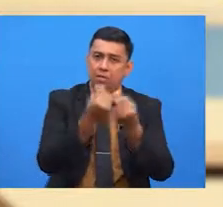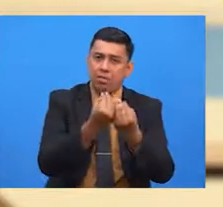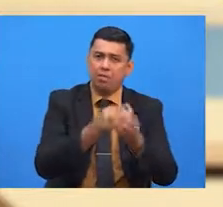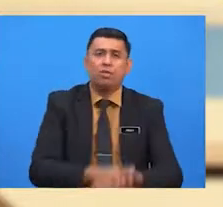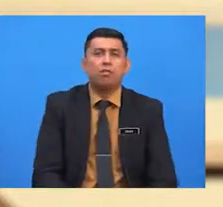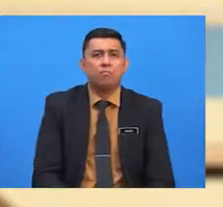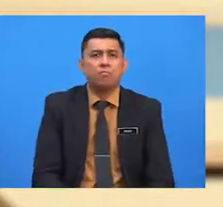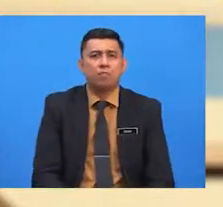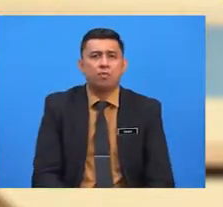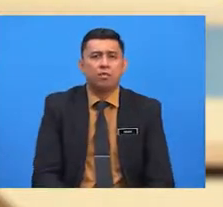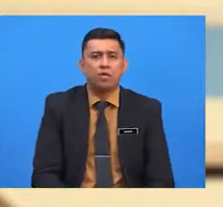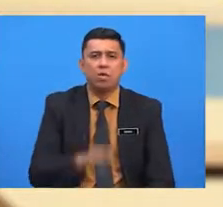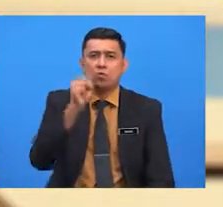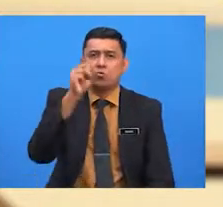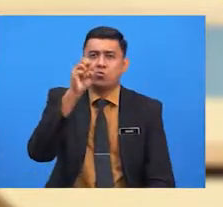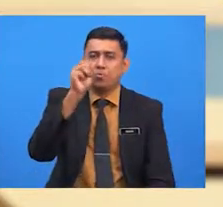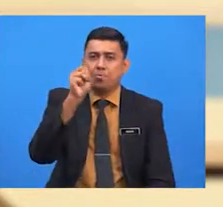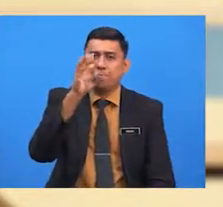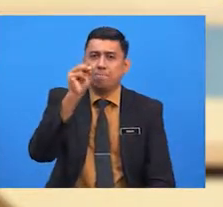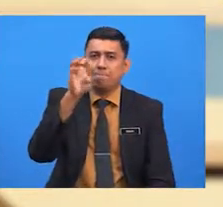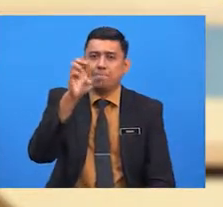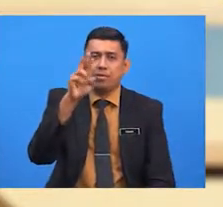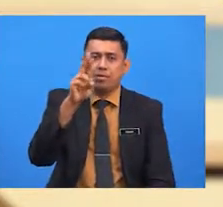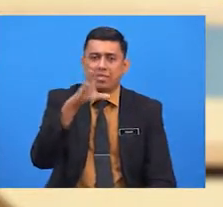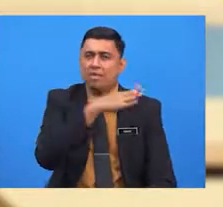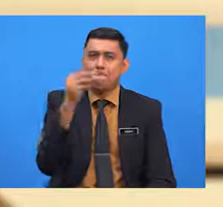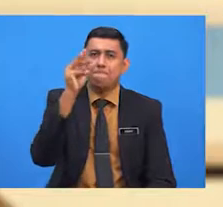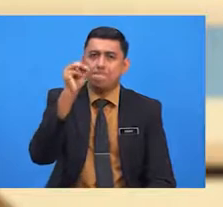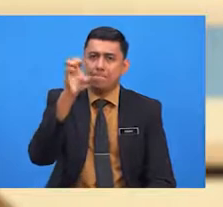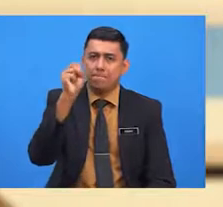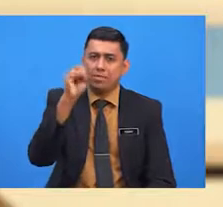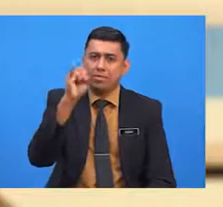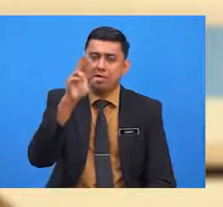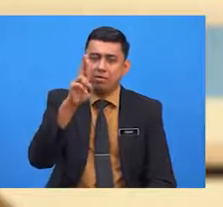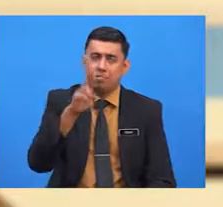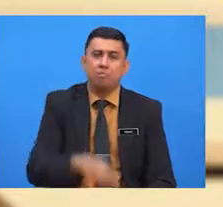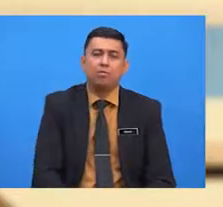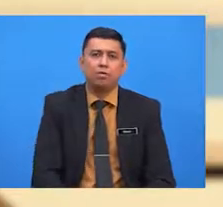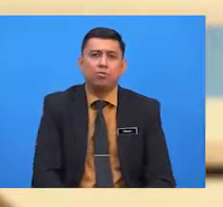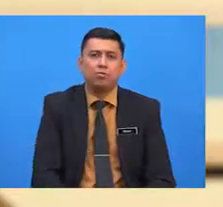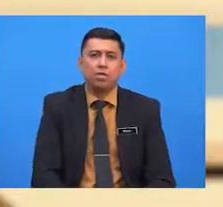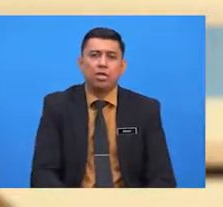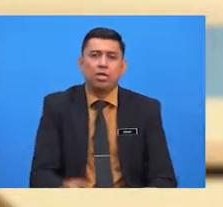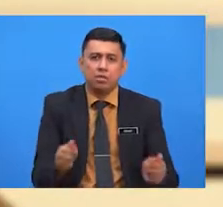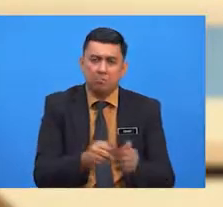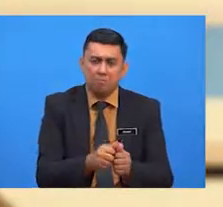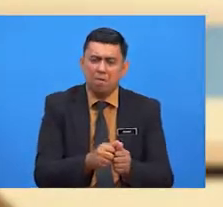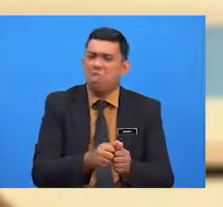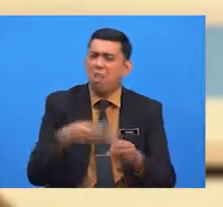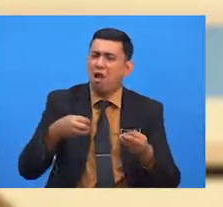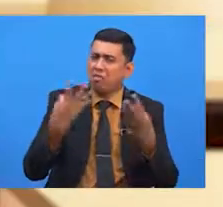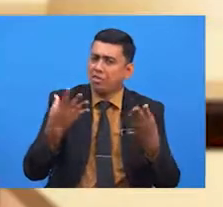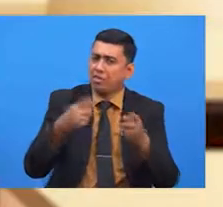Sumer dengan Mesir dan juga antara masyarakat Sumer dengan Mohenjo-Daro.